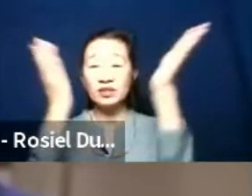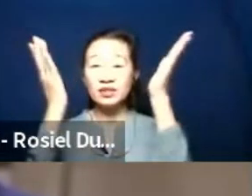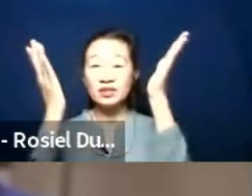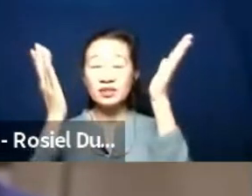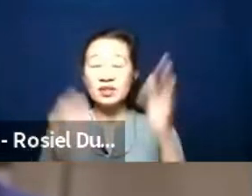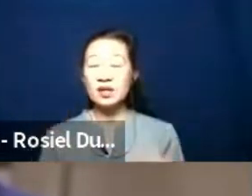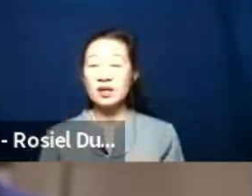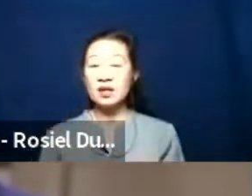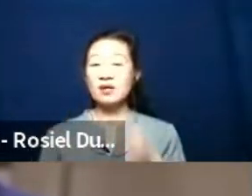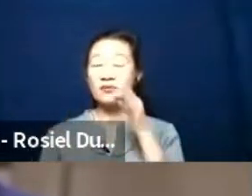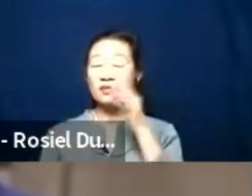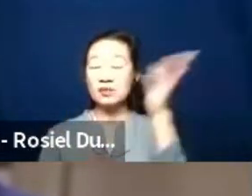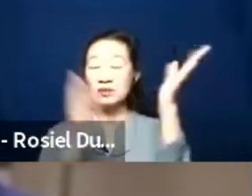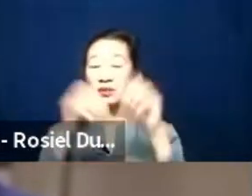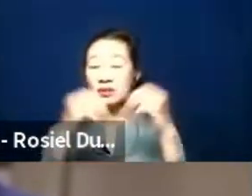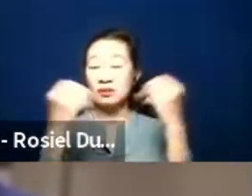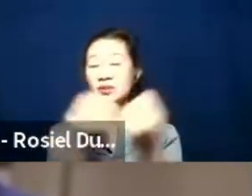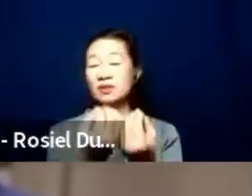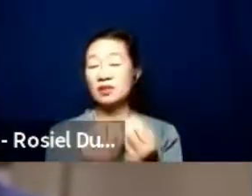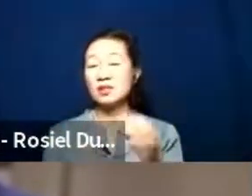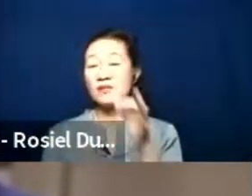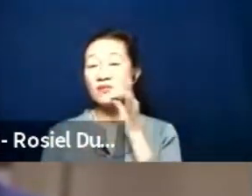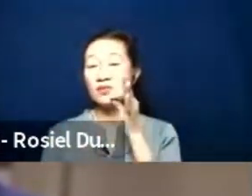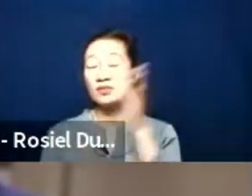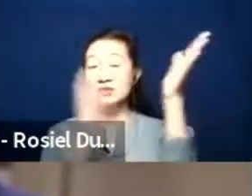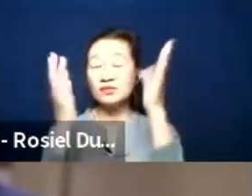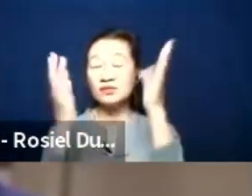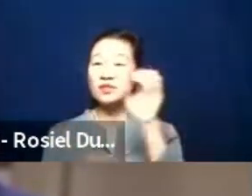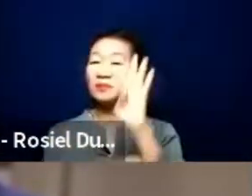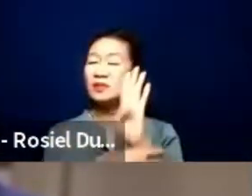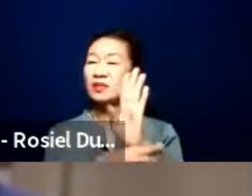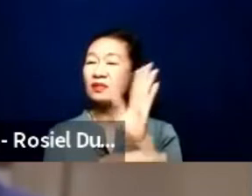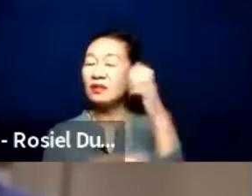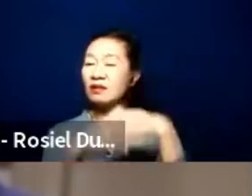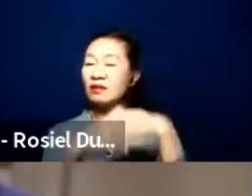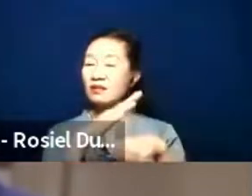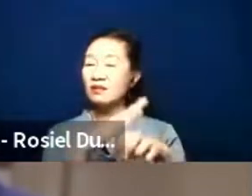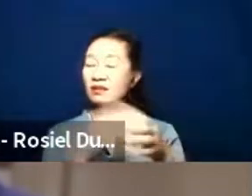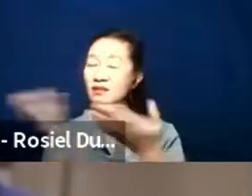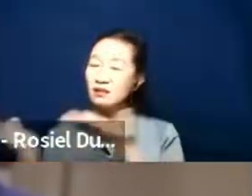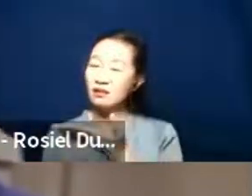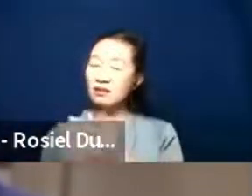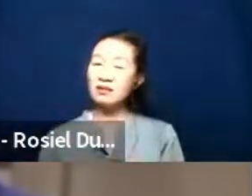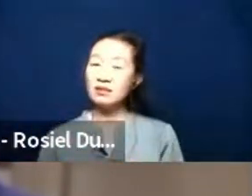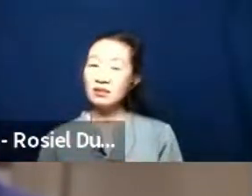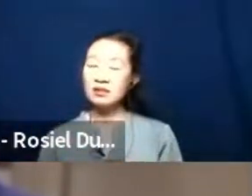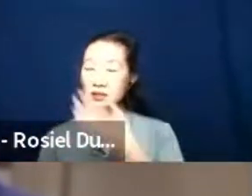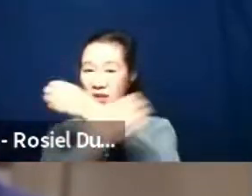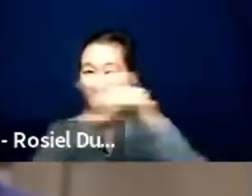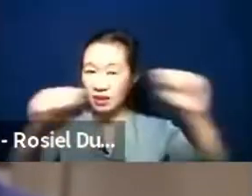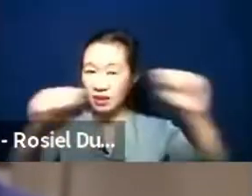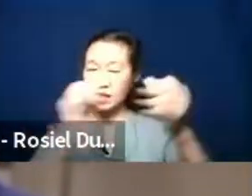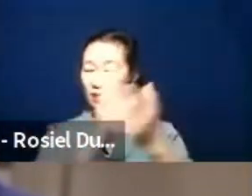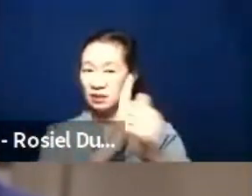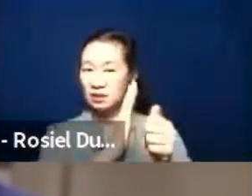food service organization or food service business. No, so diyan papasok yung safety